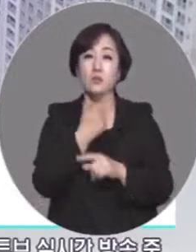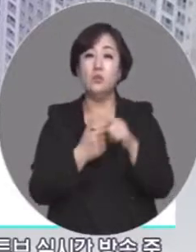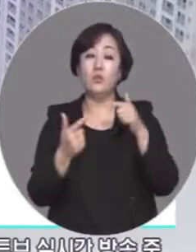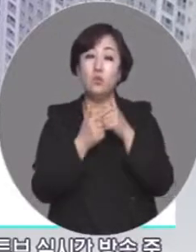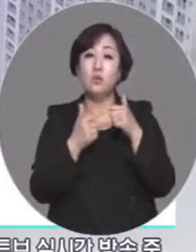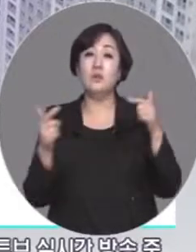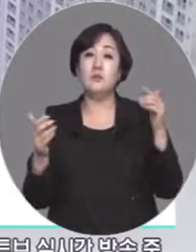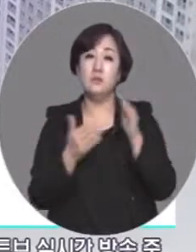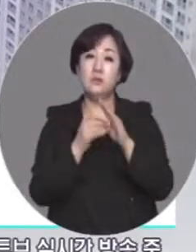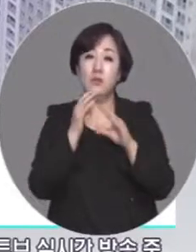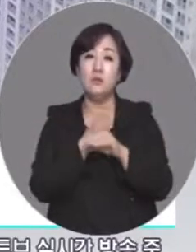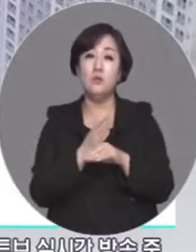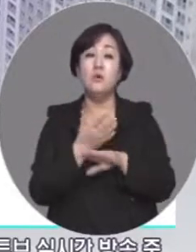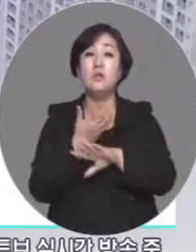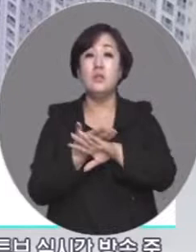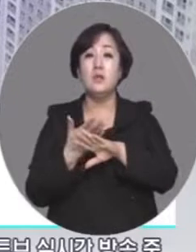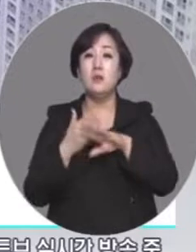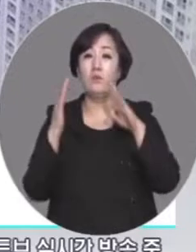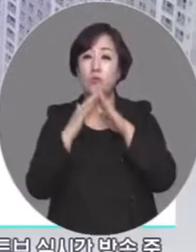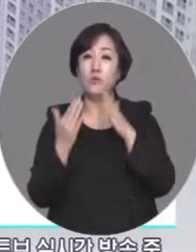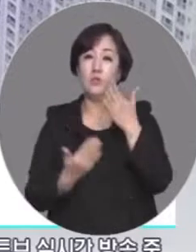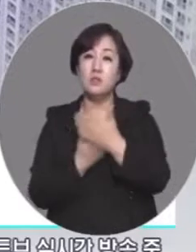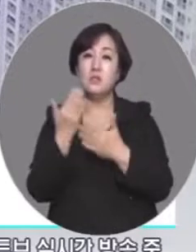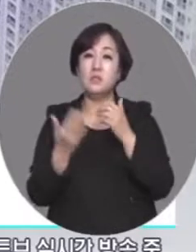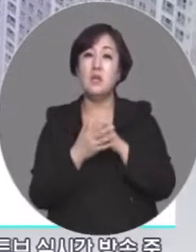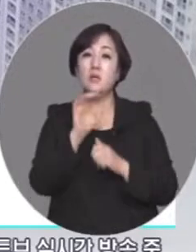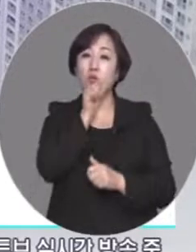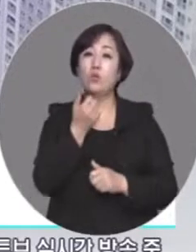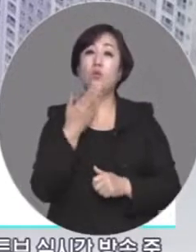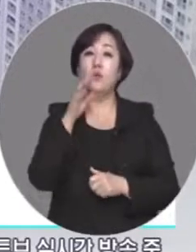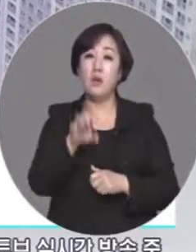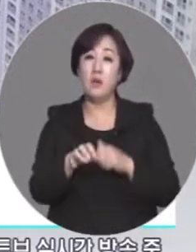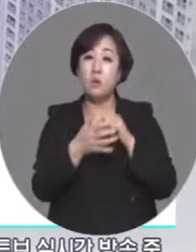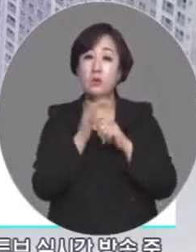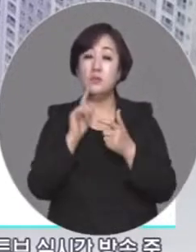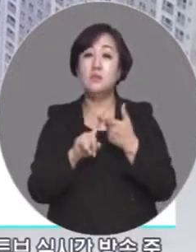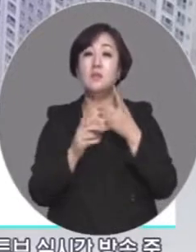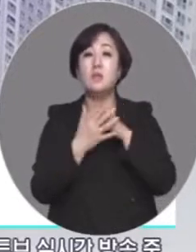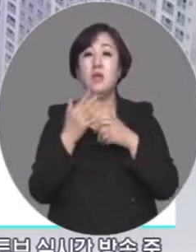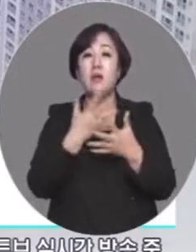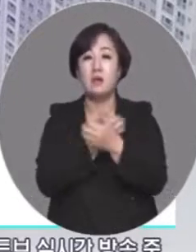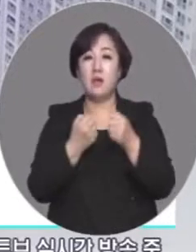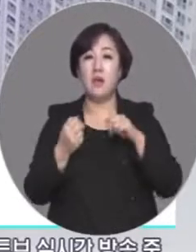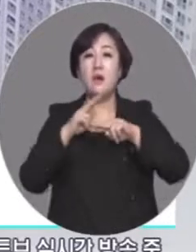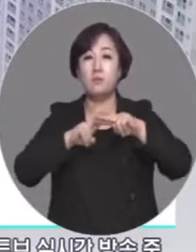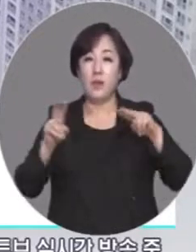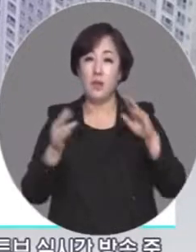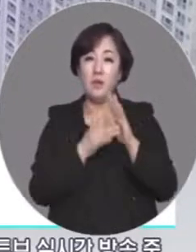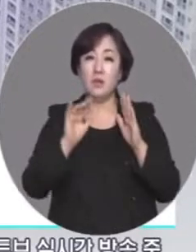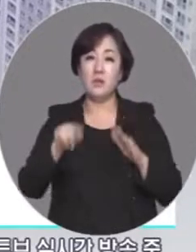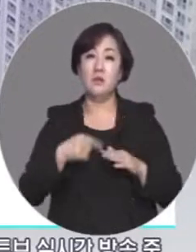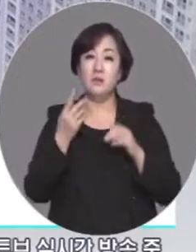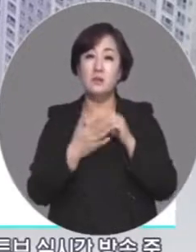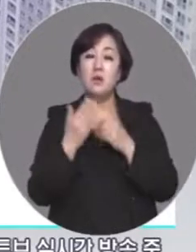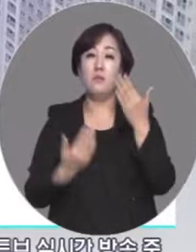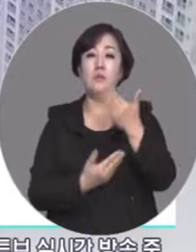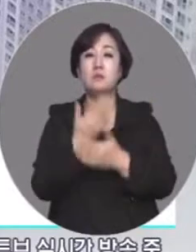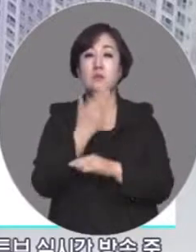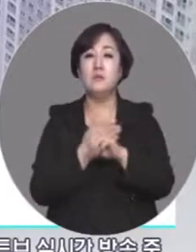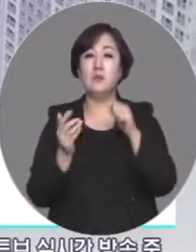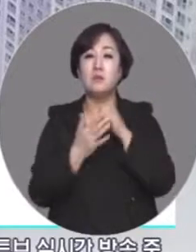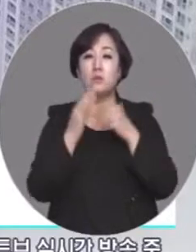있습니다. 이런 가운데 일부 부동산 중개업소들이 공공연하게 계약 파기를 유도하며 시장